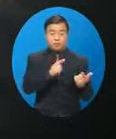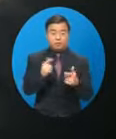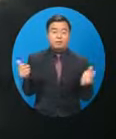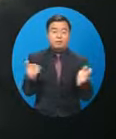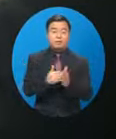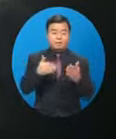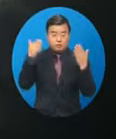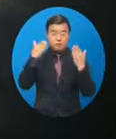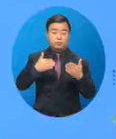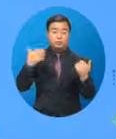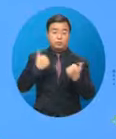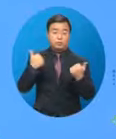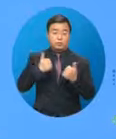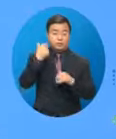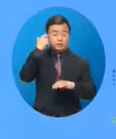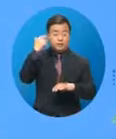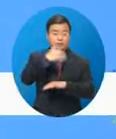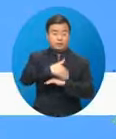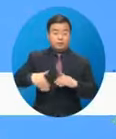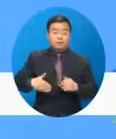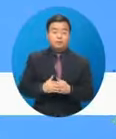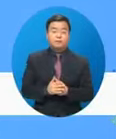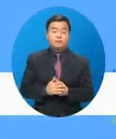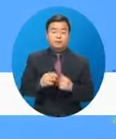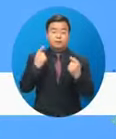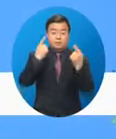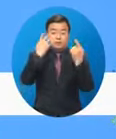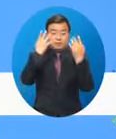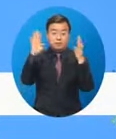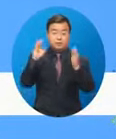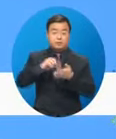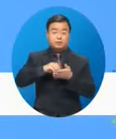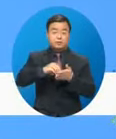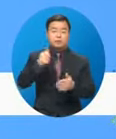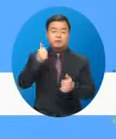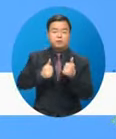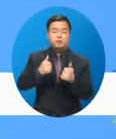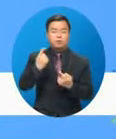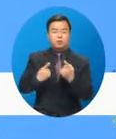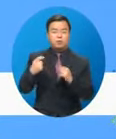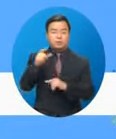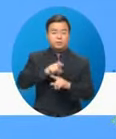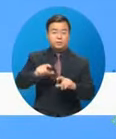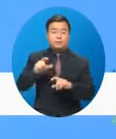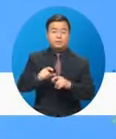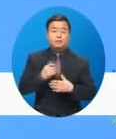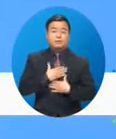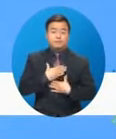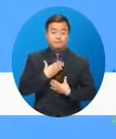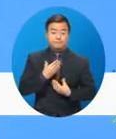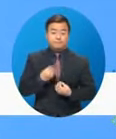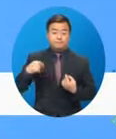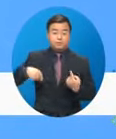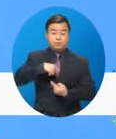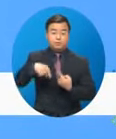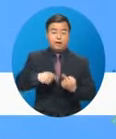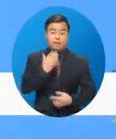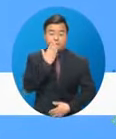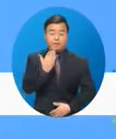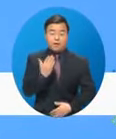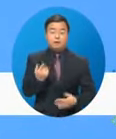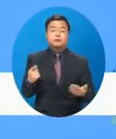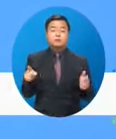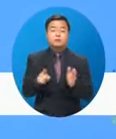논의할 방침입니다. 수능 시험이 보다 안정적으로 운영될 수 있도록